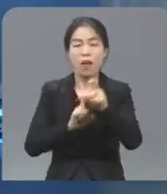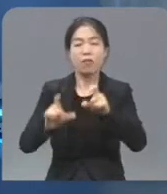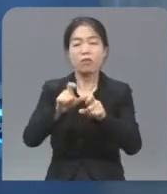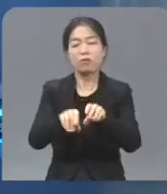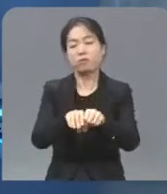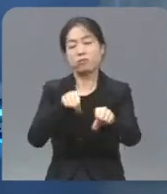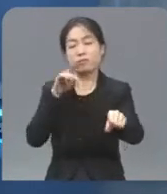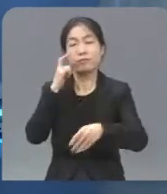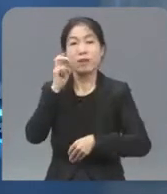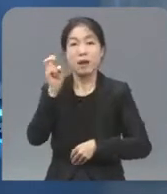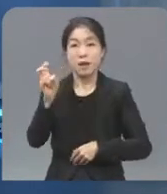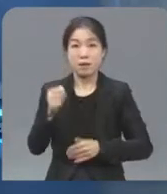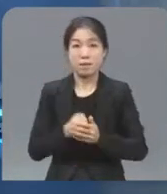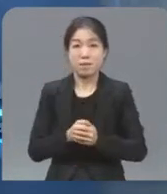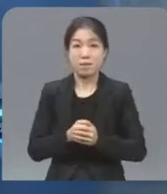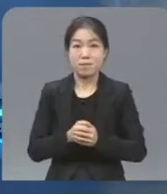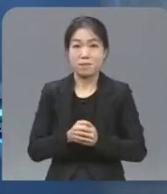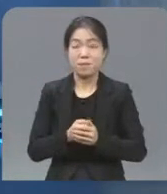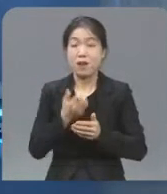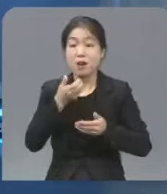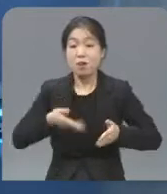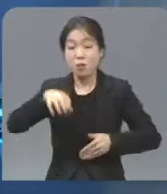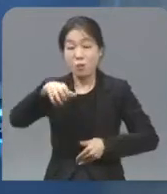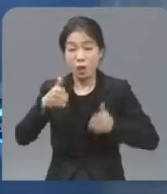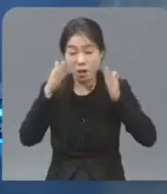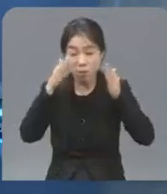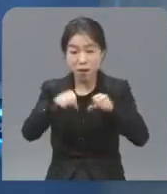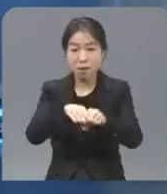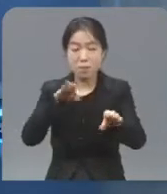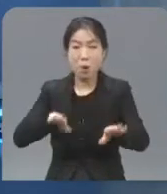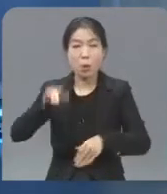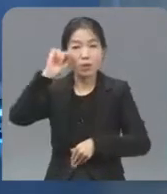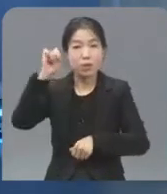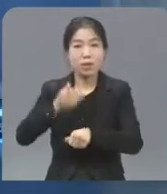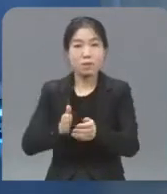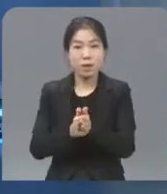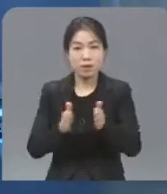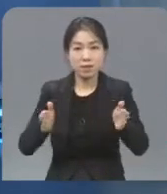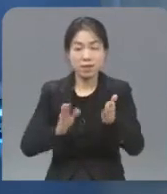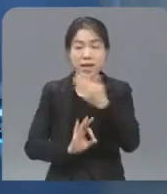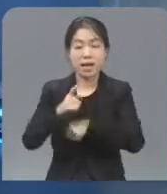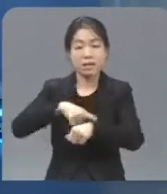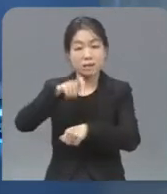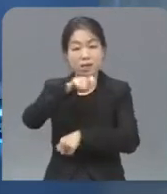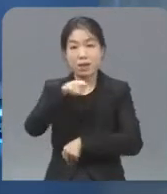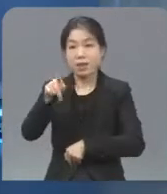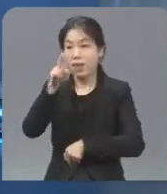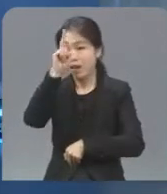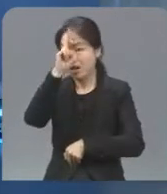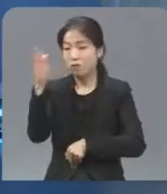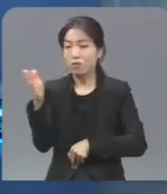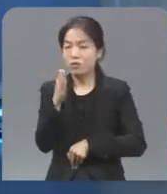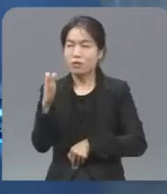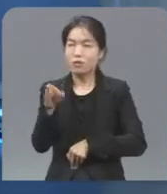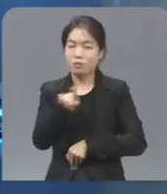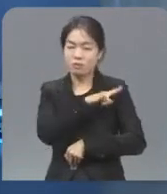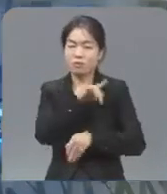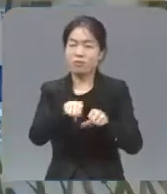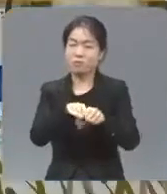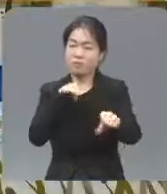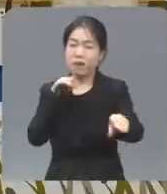것으로 예상을 했는데요 기성 방향 정체 는 오늘 새벽에 시작이 되서 오전 11시에서 정오 무렵이 가장 마키